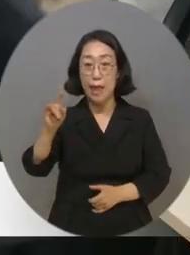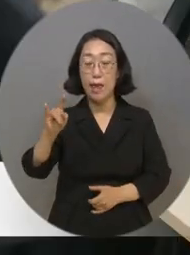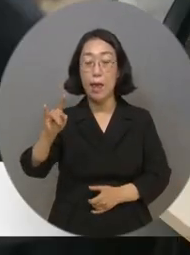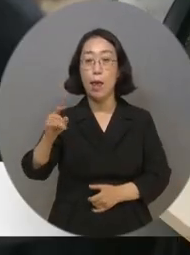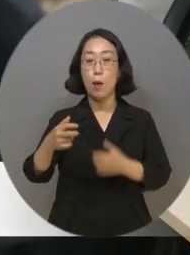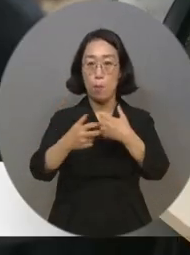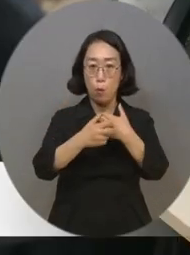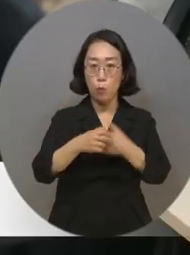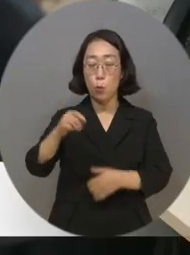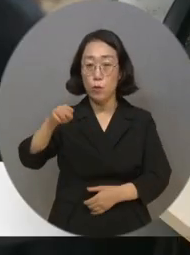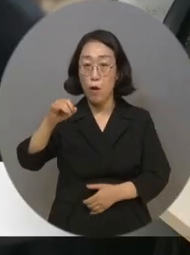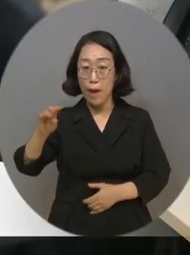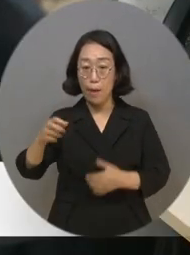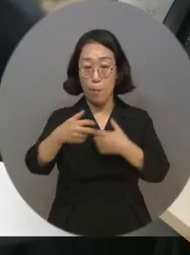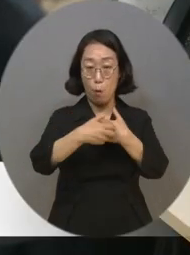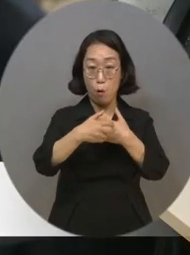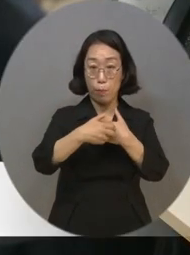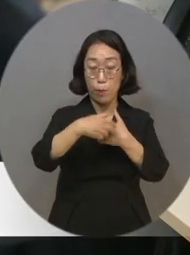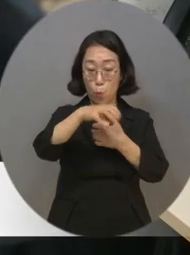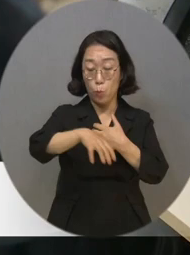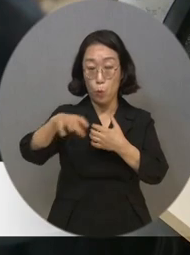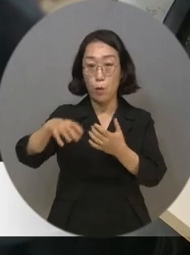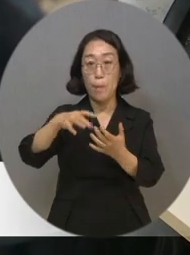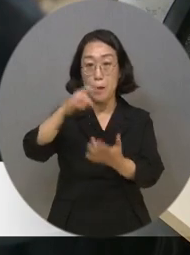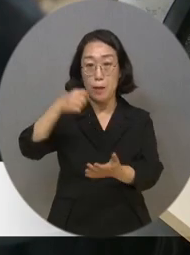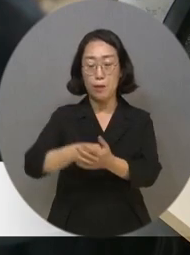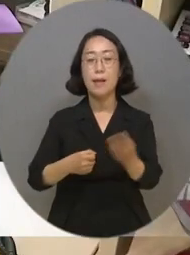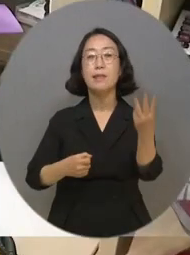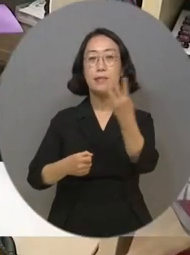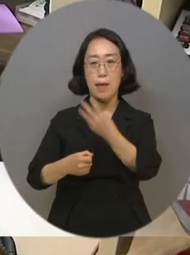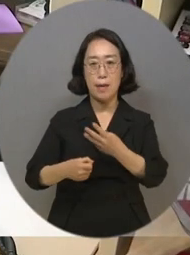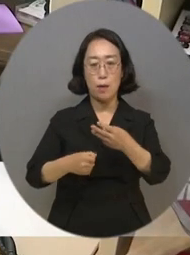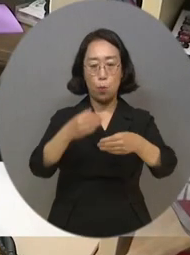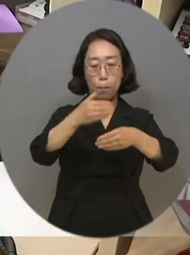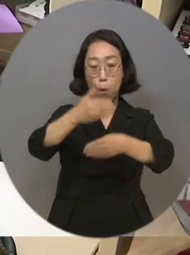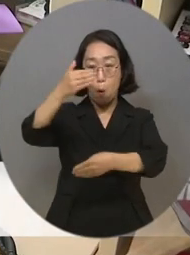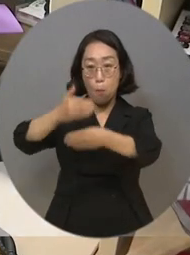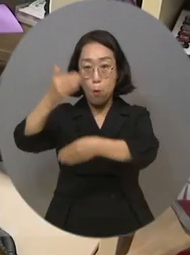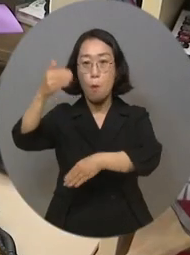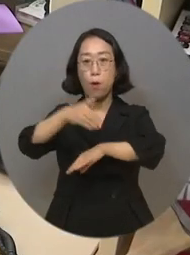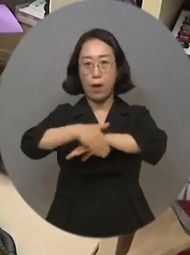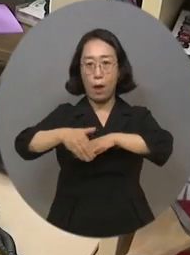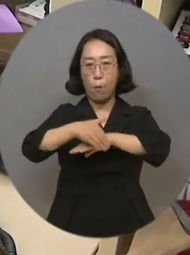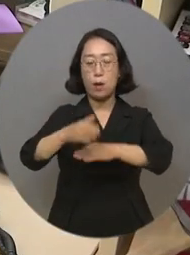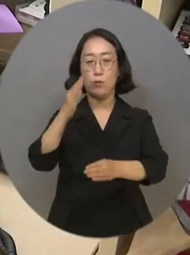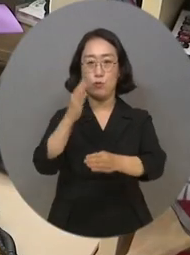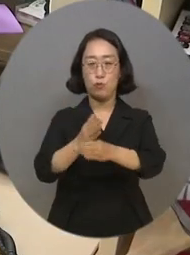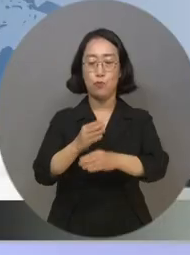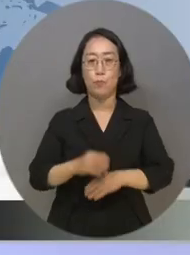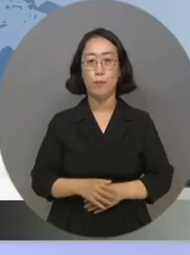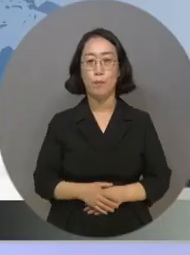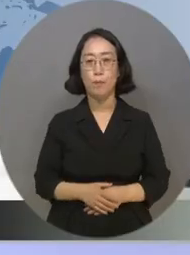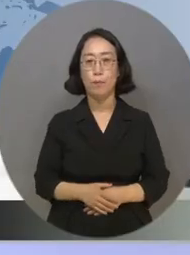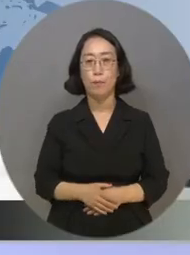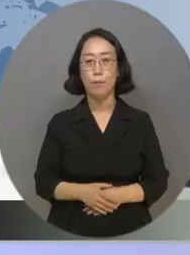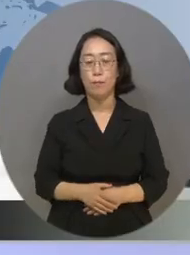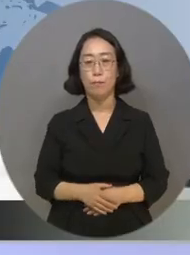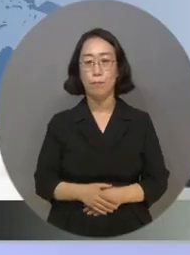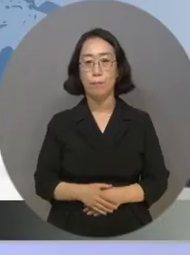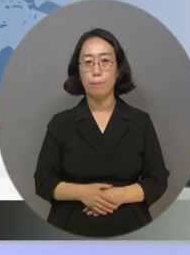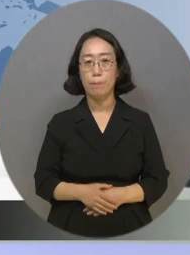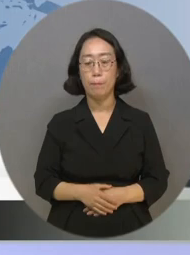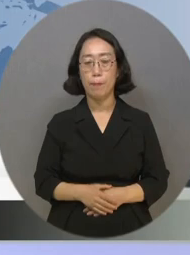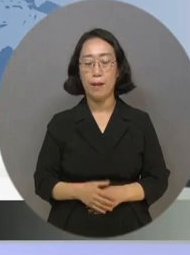목동병원과 성해병원을 지정하고 올해 말까지 3개소 개관을 목표로 추진하고 있습니다. 한